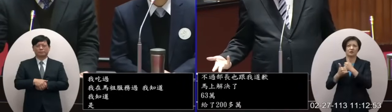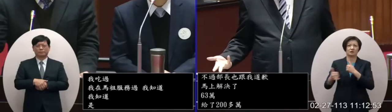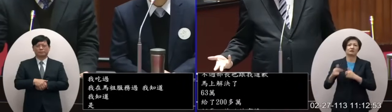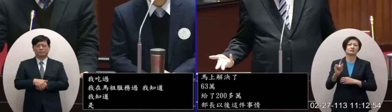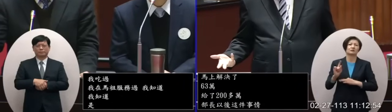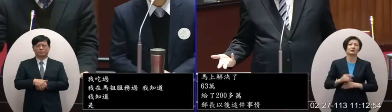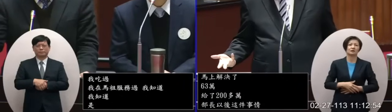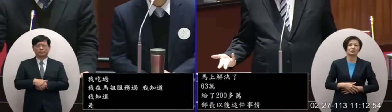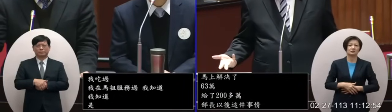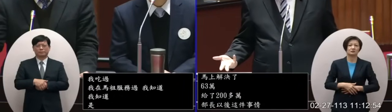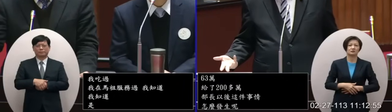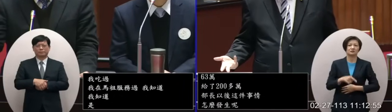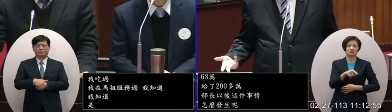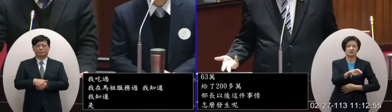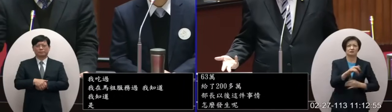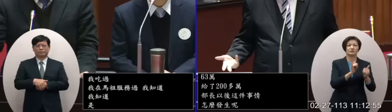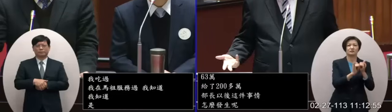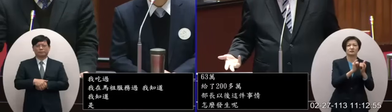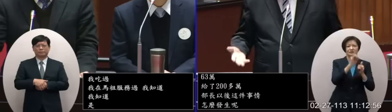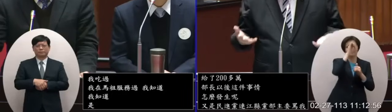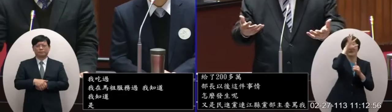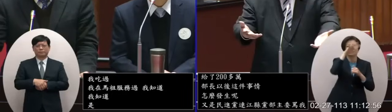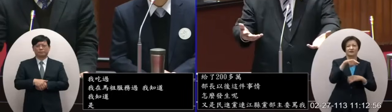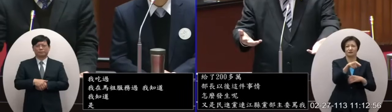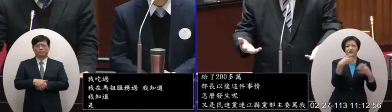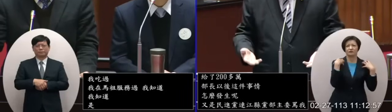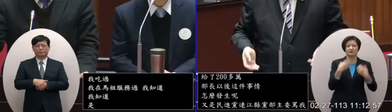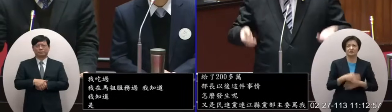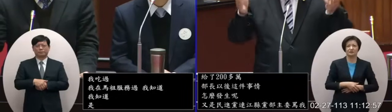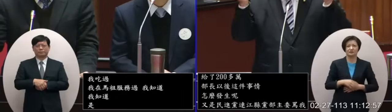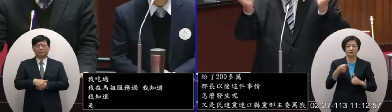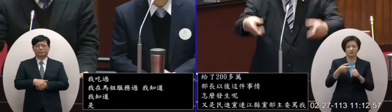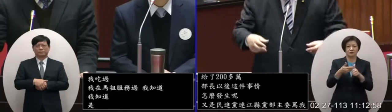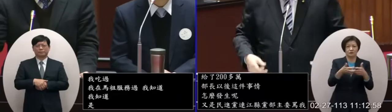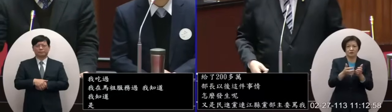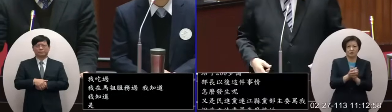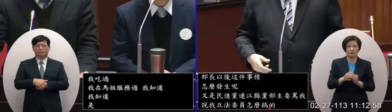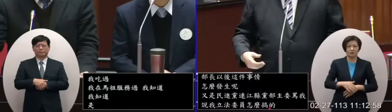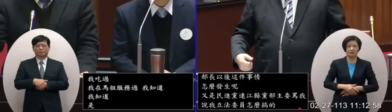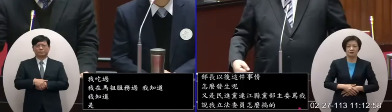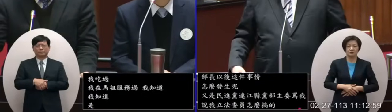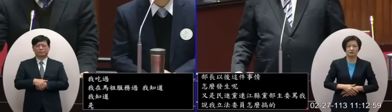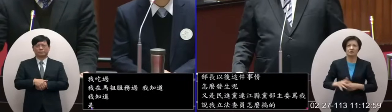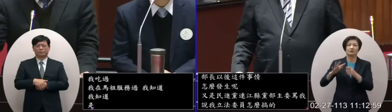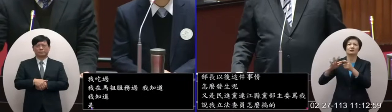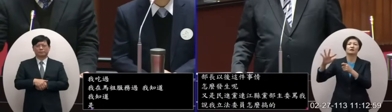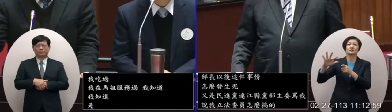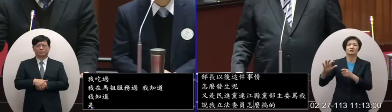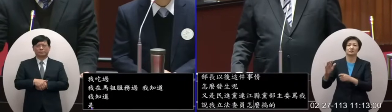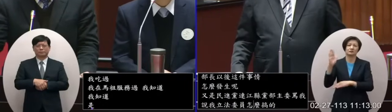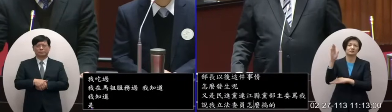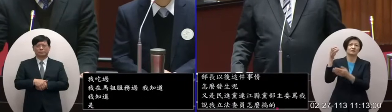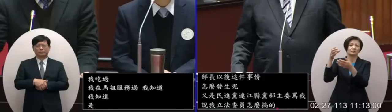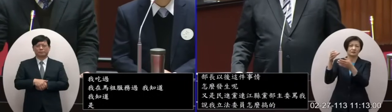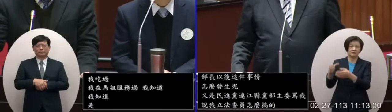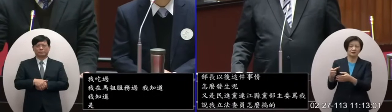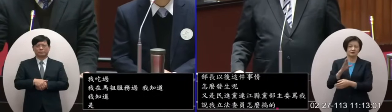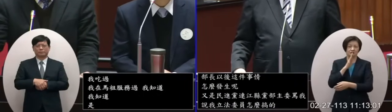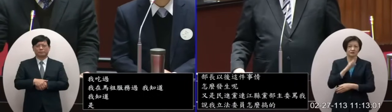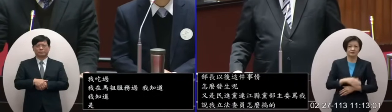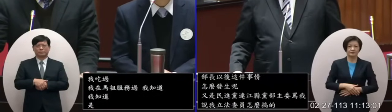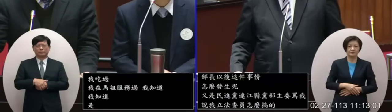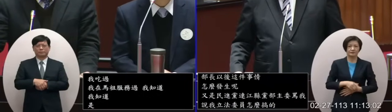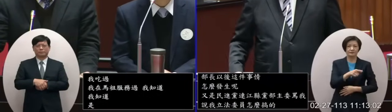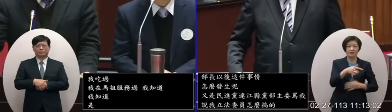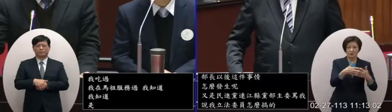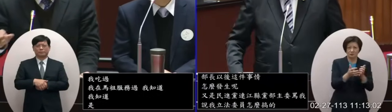啊？这是你民进党的单位啊，你的教育部啊，你的国立高中啊，关我们什么事啊？部长，你有